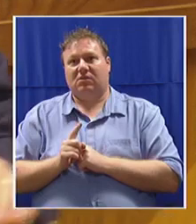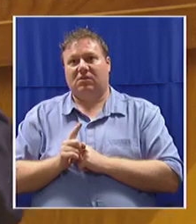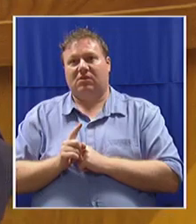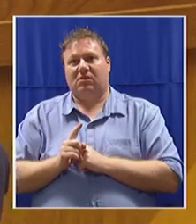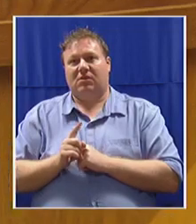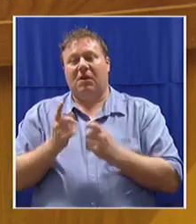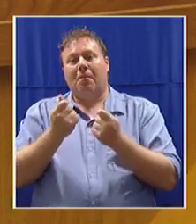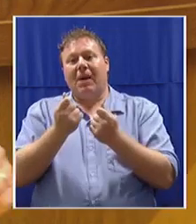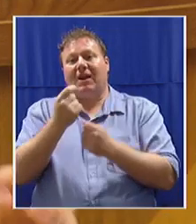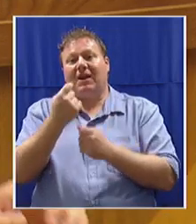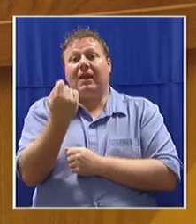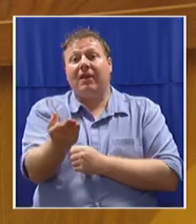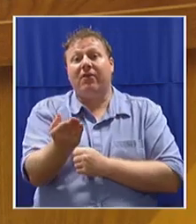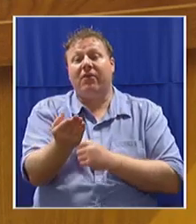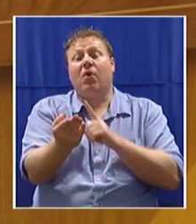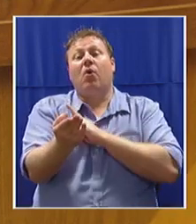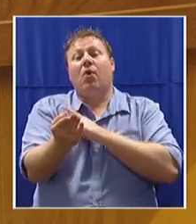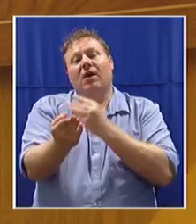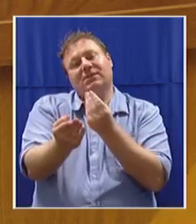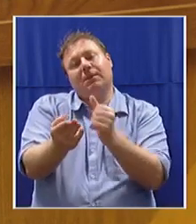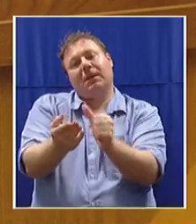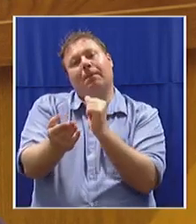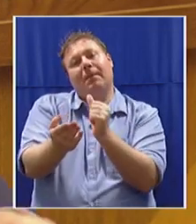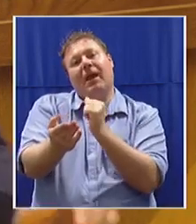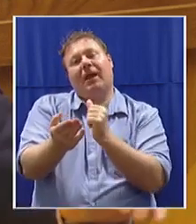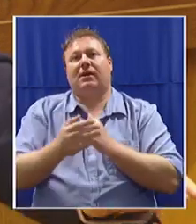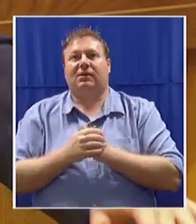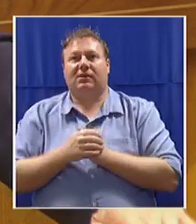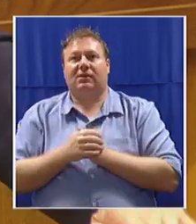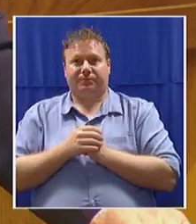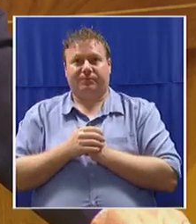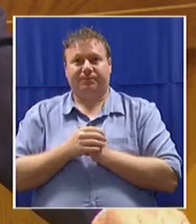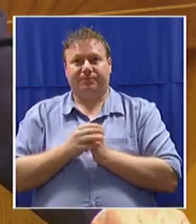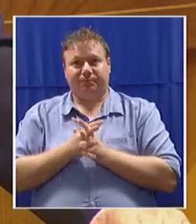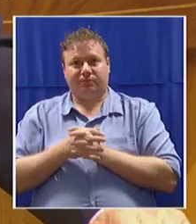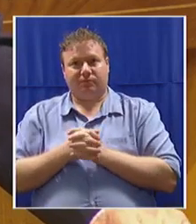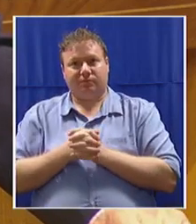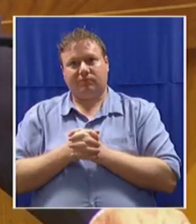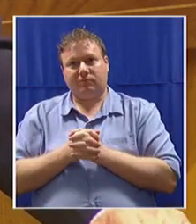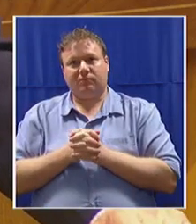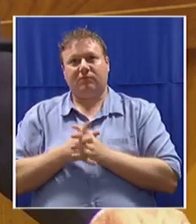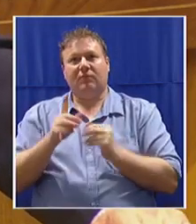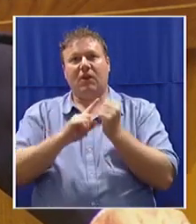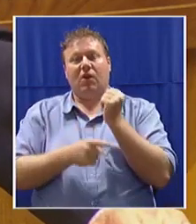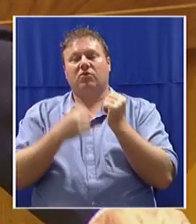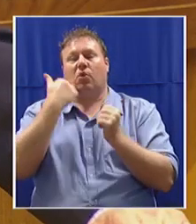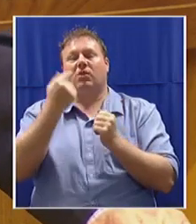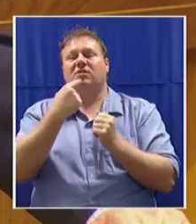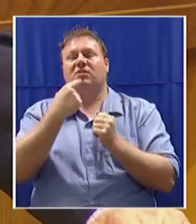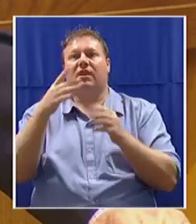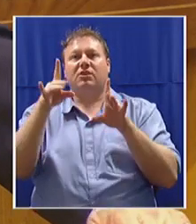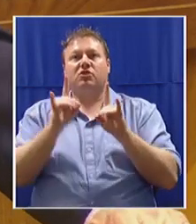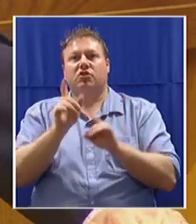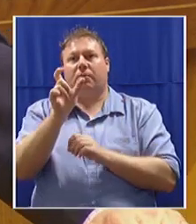sê, maar ek sal my dividende kry op dit. Laastens wil ek sê, voorsitter, wat die agbare president